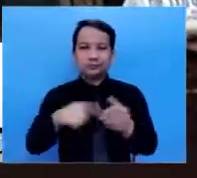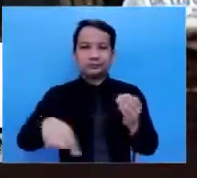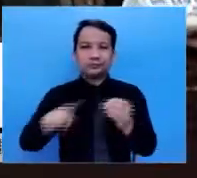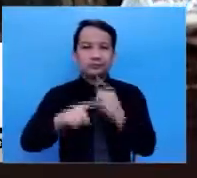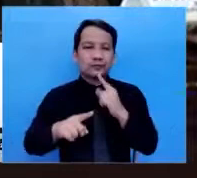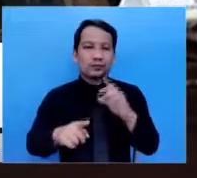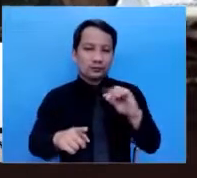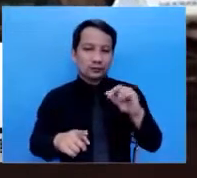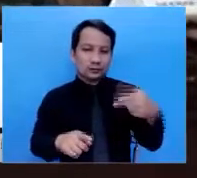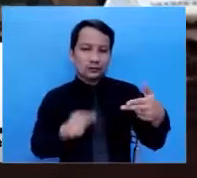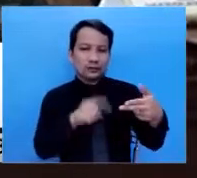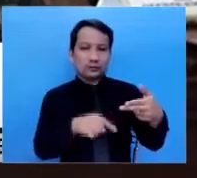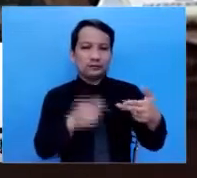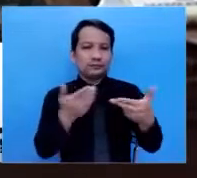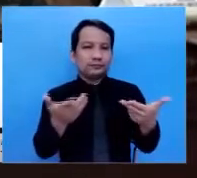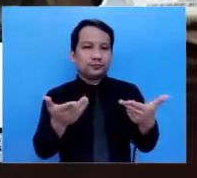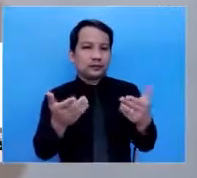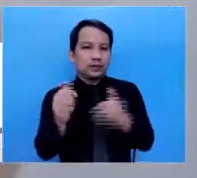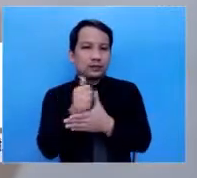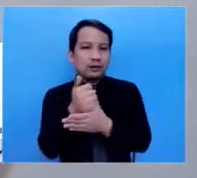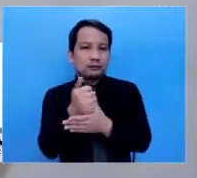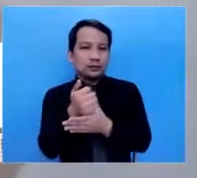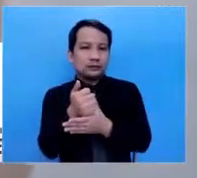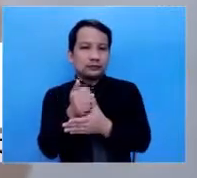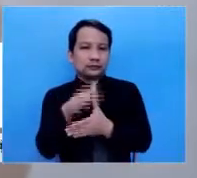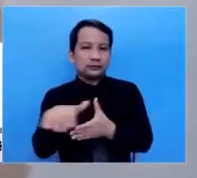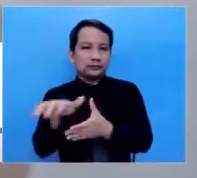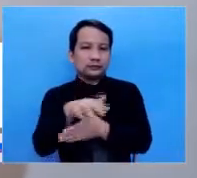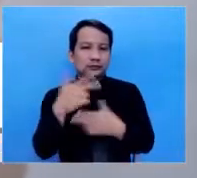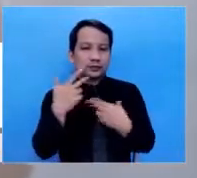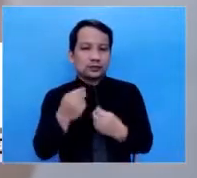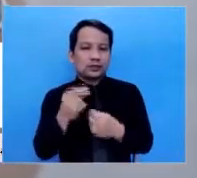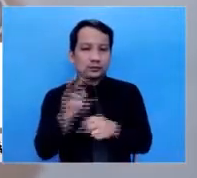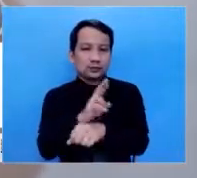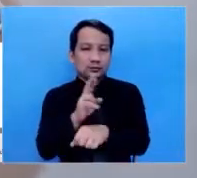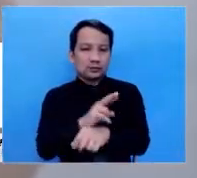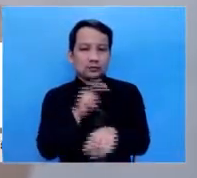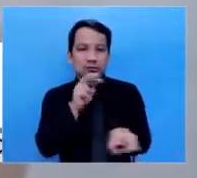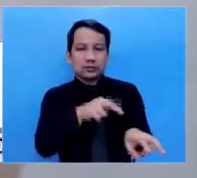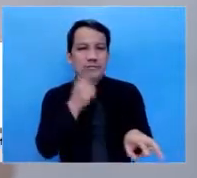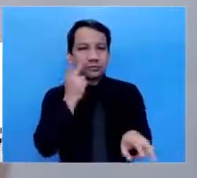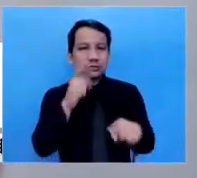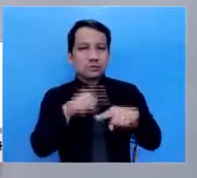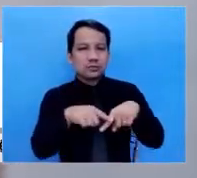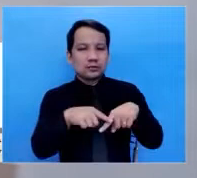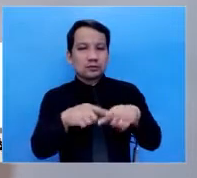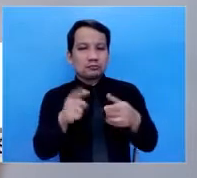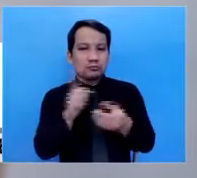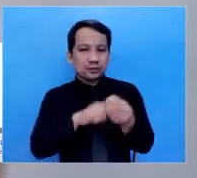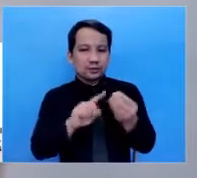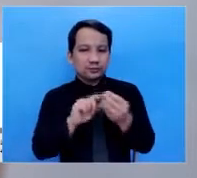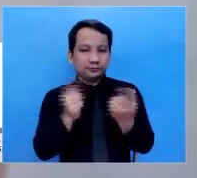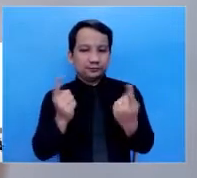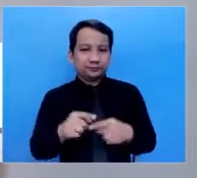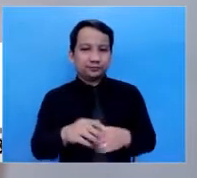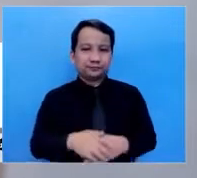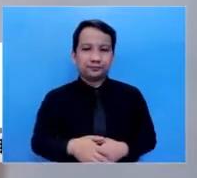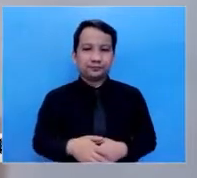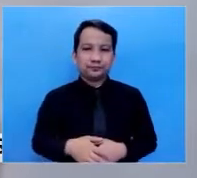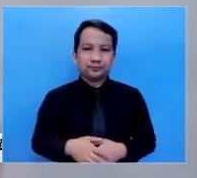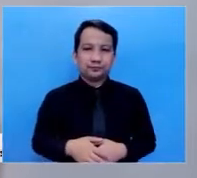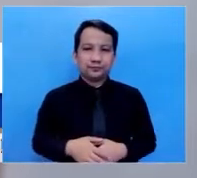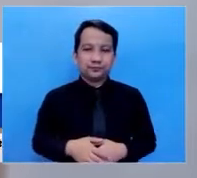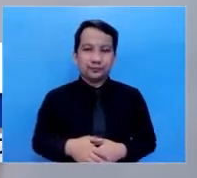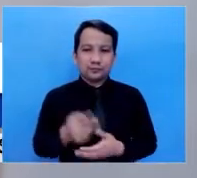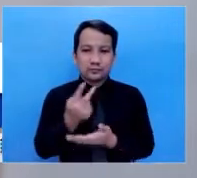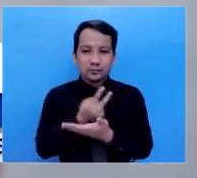DOH, tanging average daily attack rate at healthcare utilization rate na lang ang magiging metrics para rito. The 2-week growth rate is no